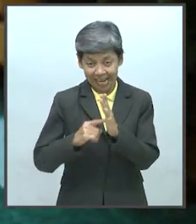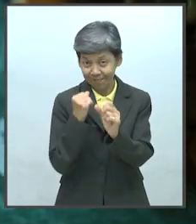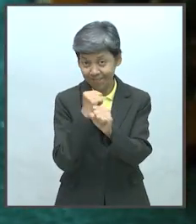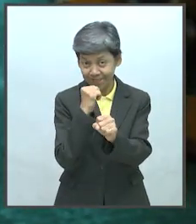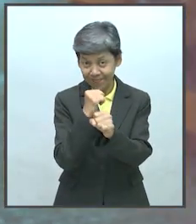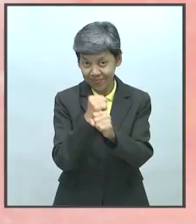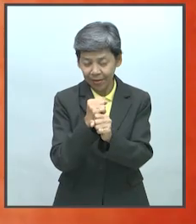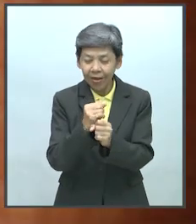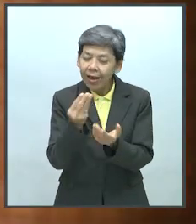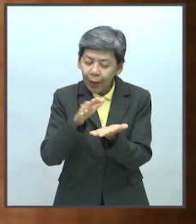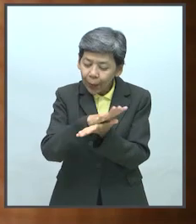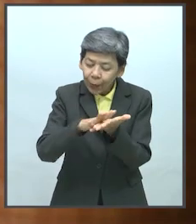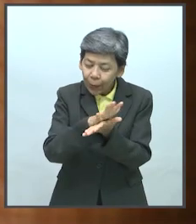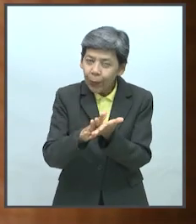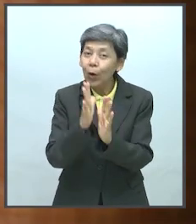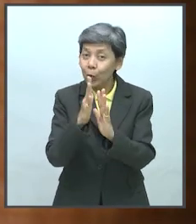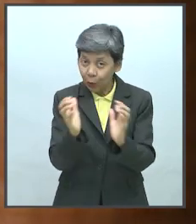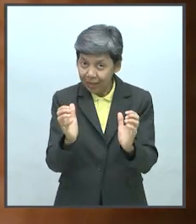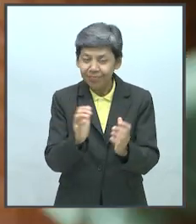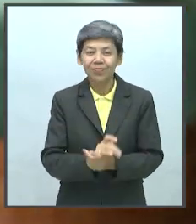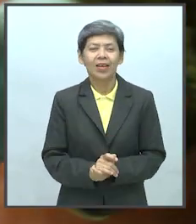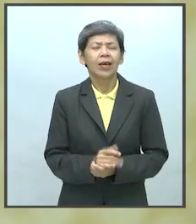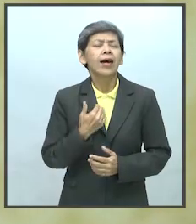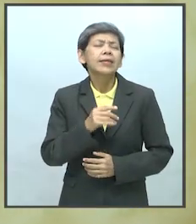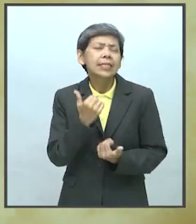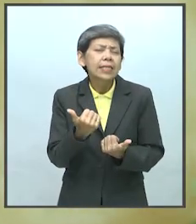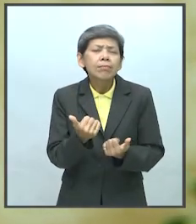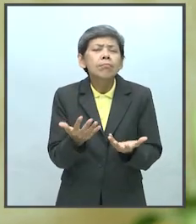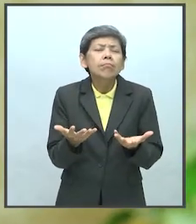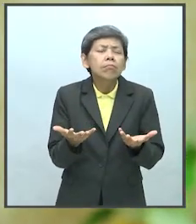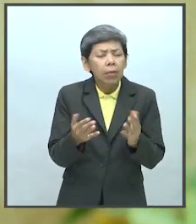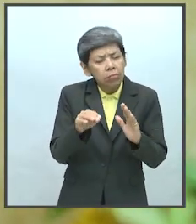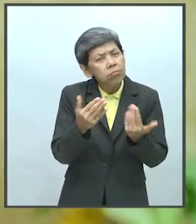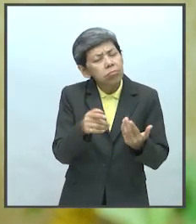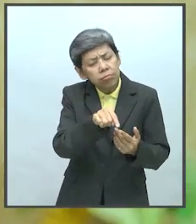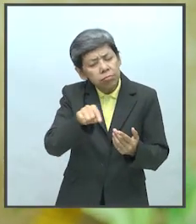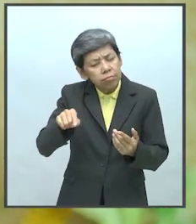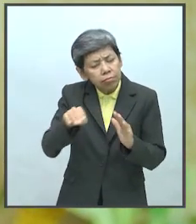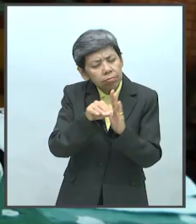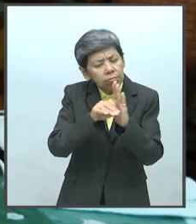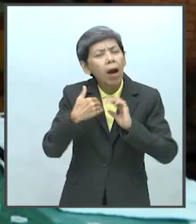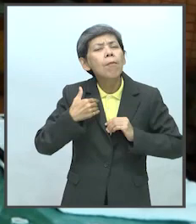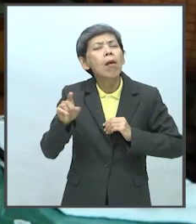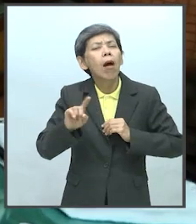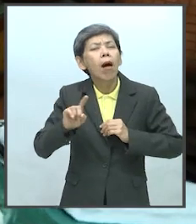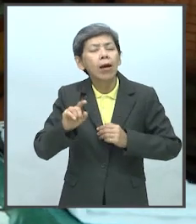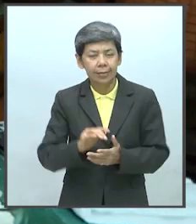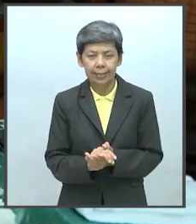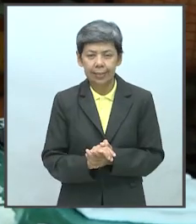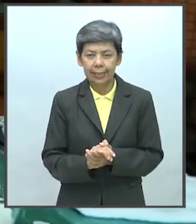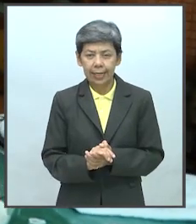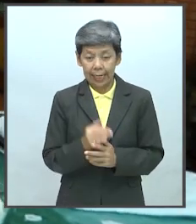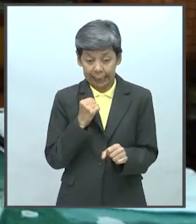วรอยทุเรียนกันแล้วนะคะครูแพงคะอันนี้มันมีอะไรเป็นส่วนประกอบบ้างคะ ครับเดี๋ยวเราเริ่มต้นทำกัน